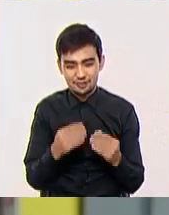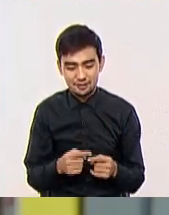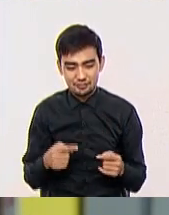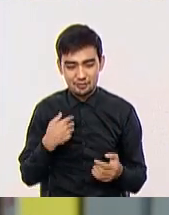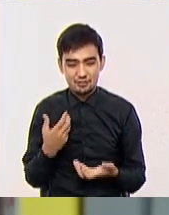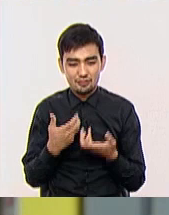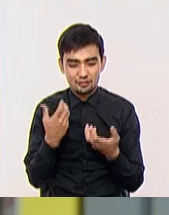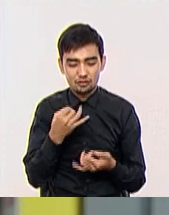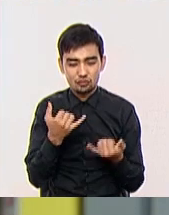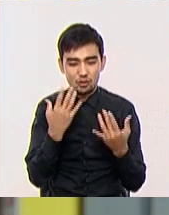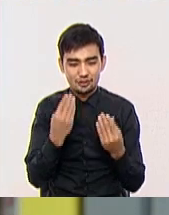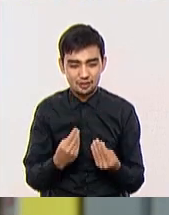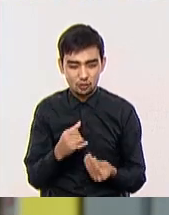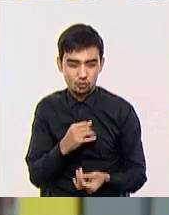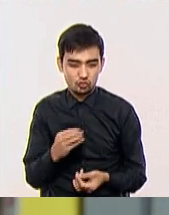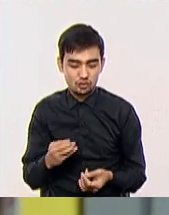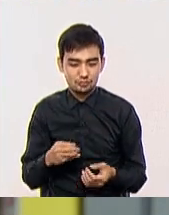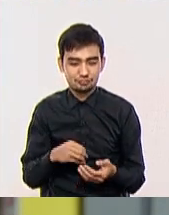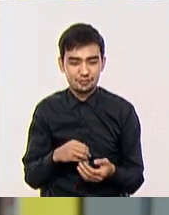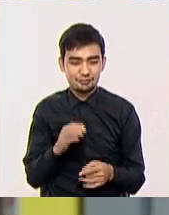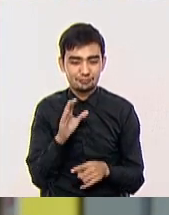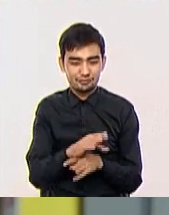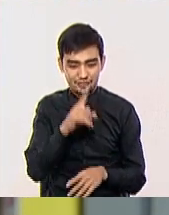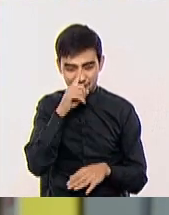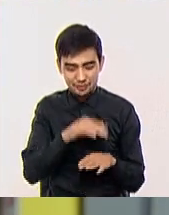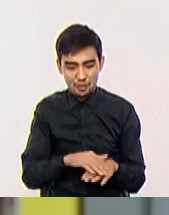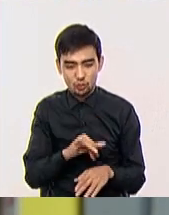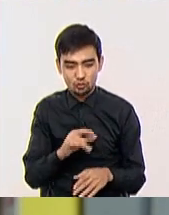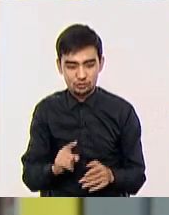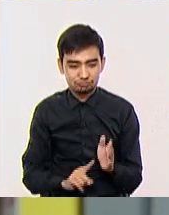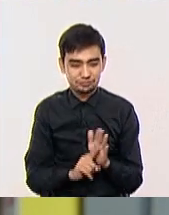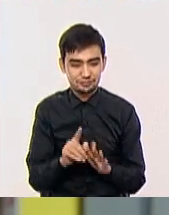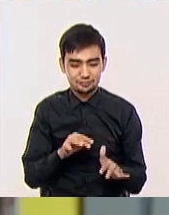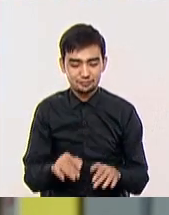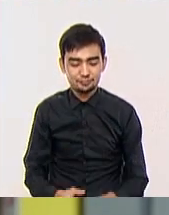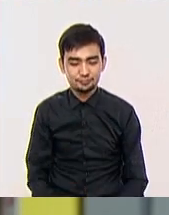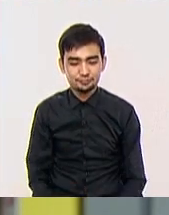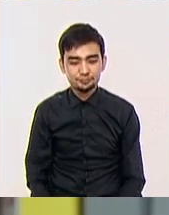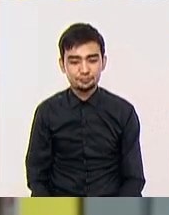на сегодняшний день она уже, постановление Акимата уже вступило в действие.